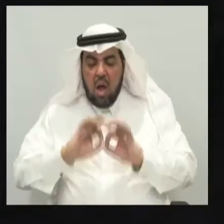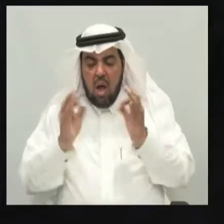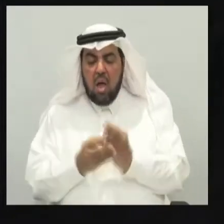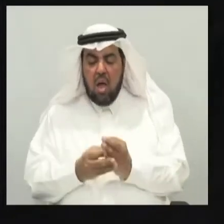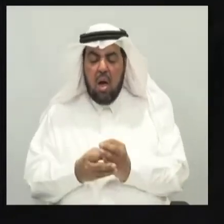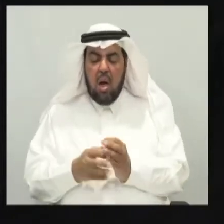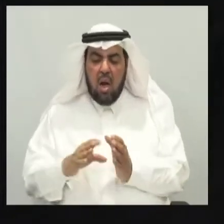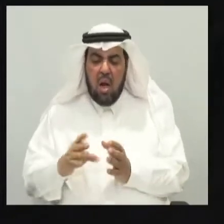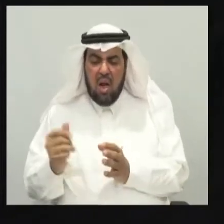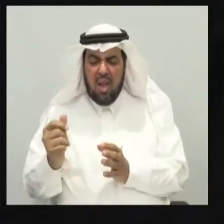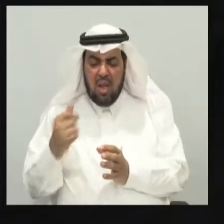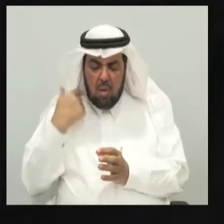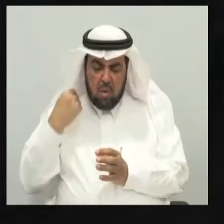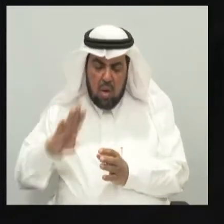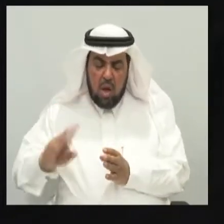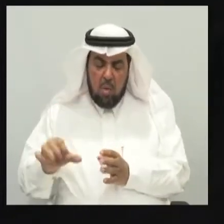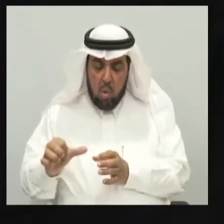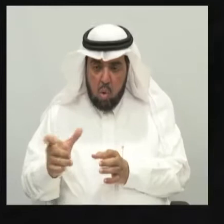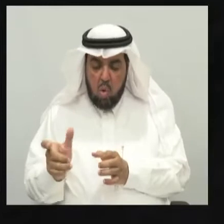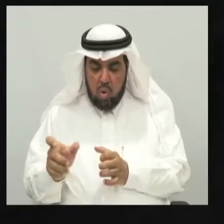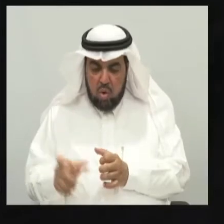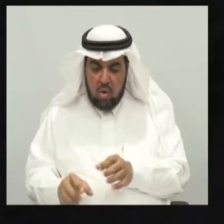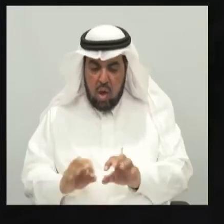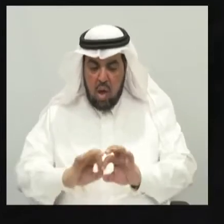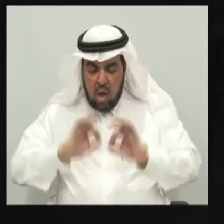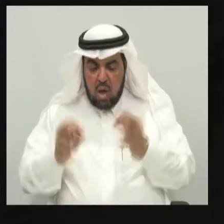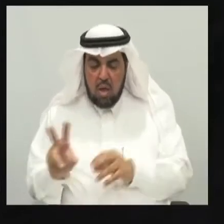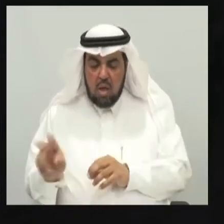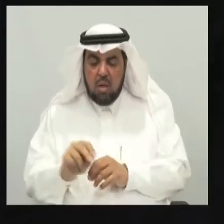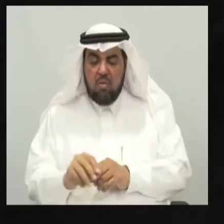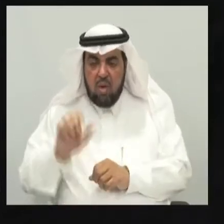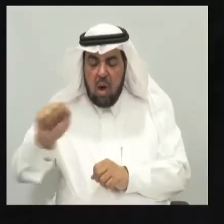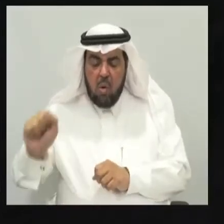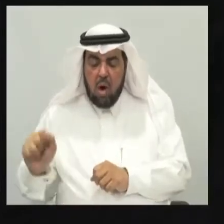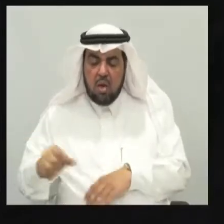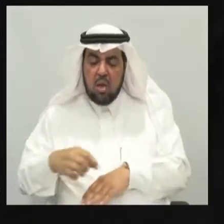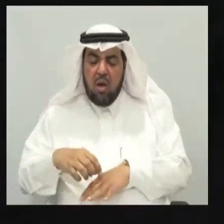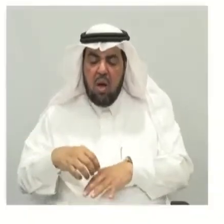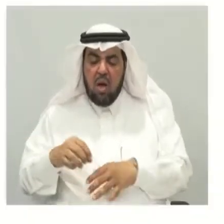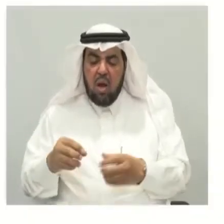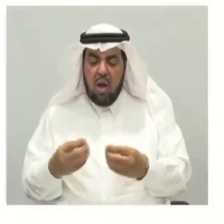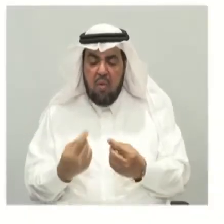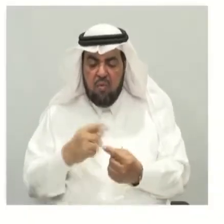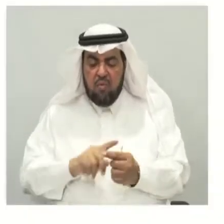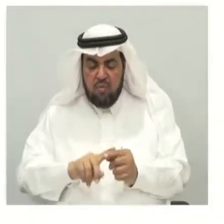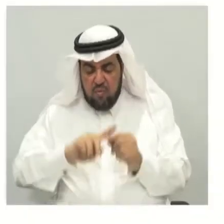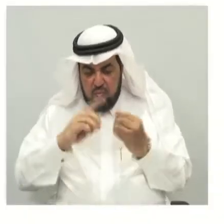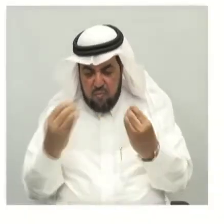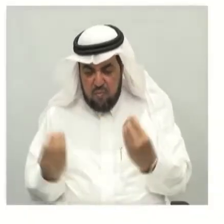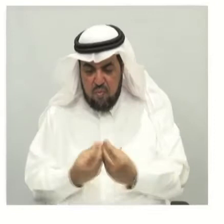عائلة الهيليوم، أيا كان، لأن العائلة تتشابه في خواصها، أفراد العائلة يتشابهون كثيرا.